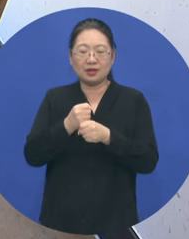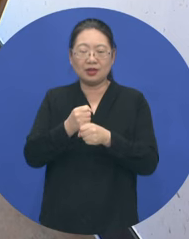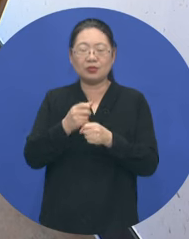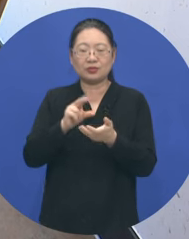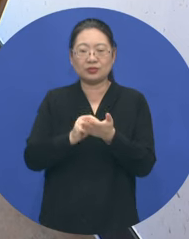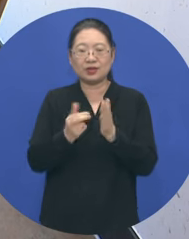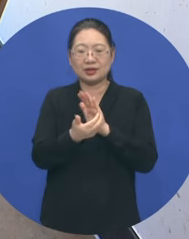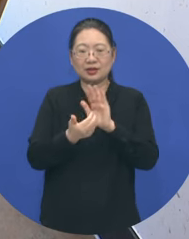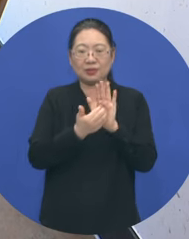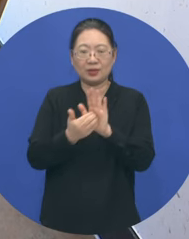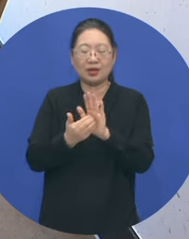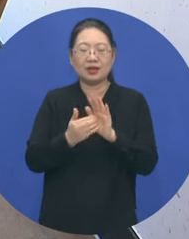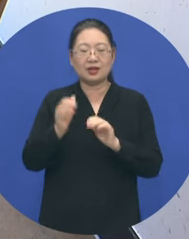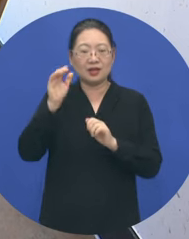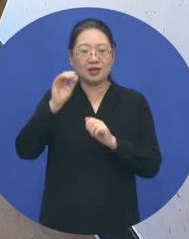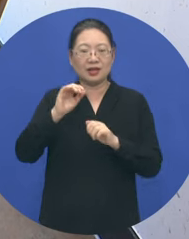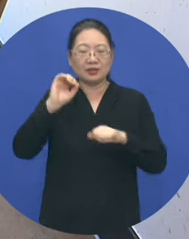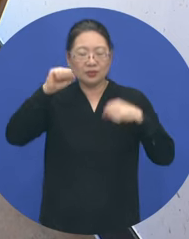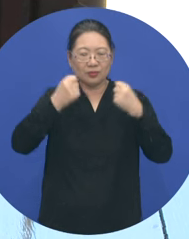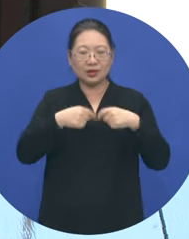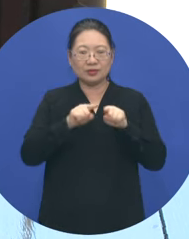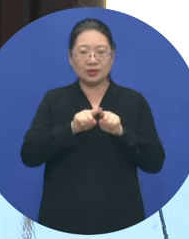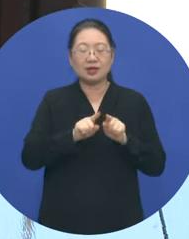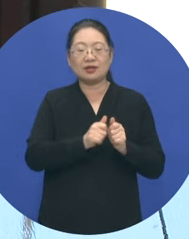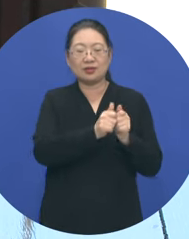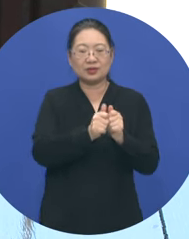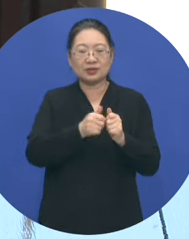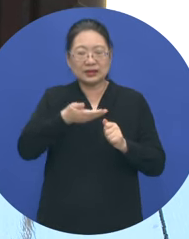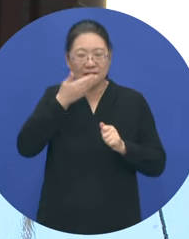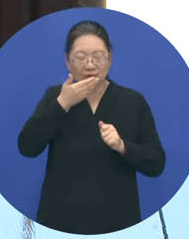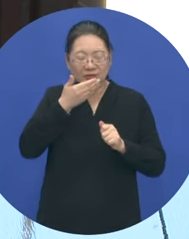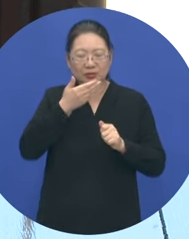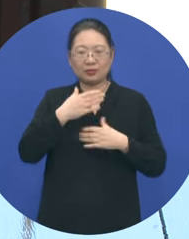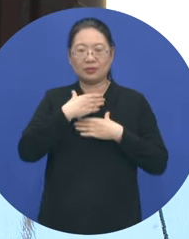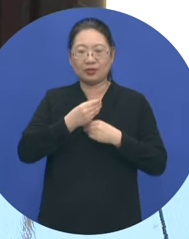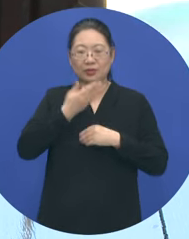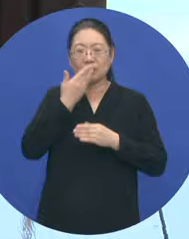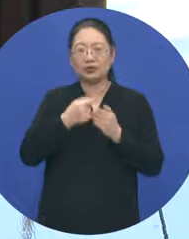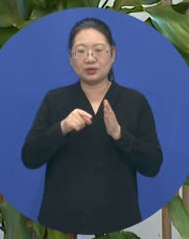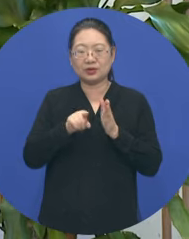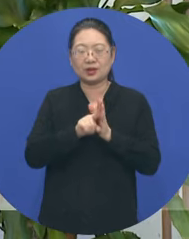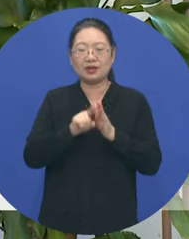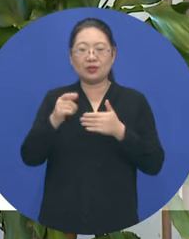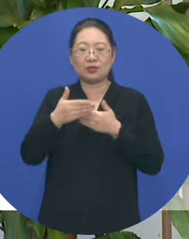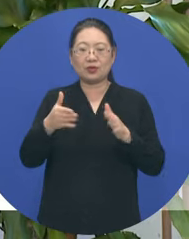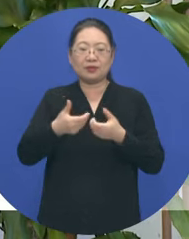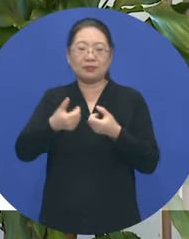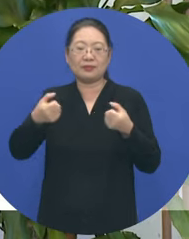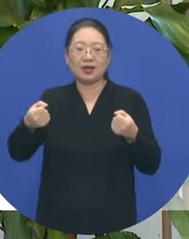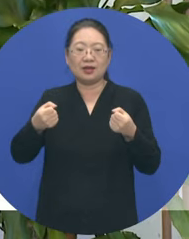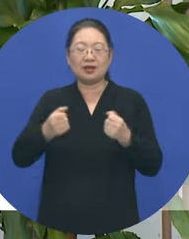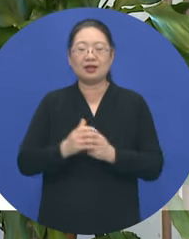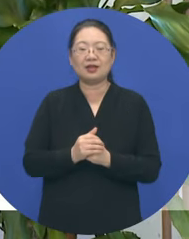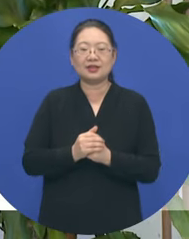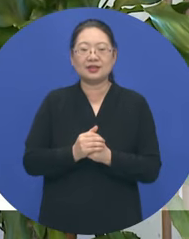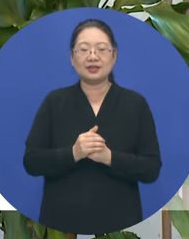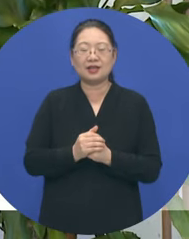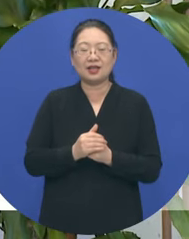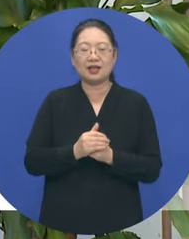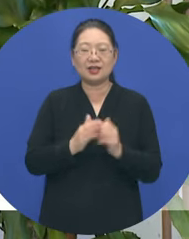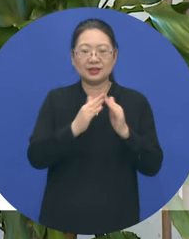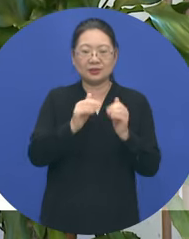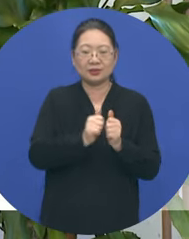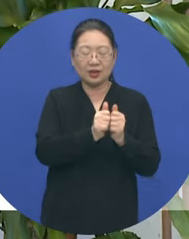또 반려동물을 동반한 손님들도 서로 편안하게 식사할 수 있도록 공간을 나눴습니다. 애견인 시장이 계속